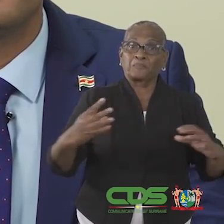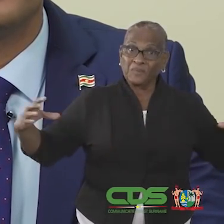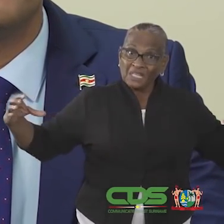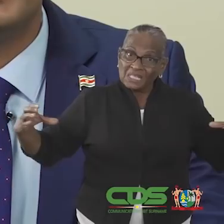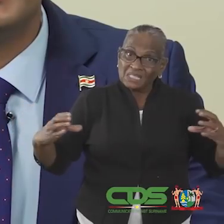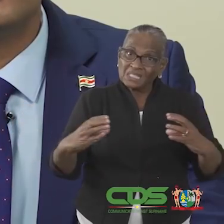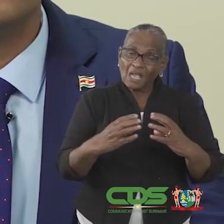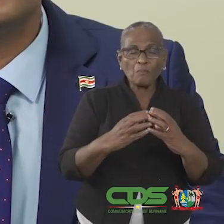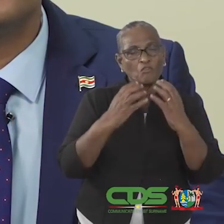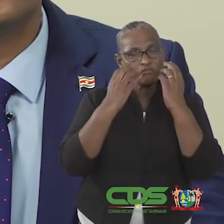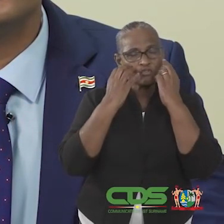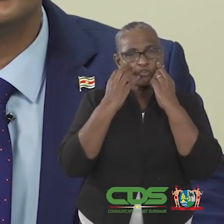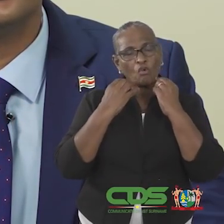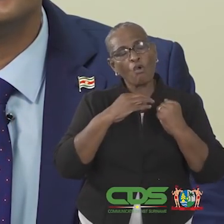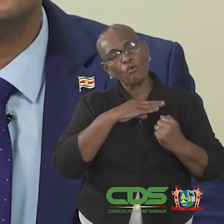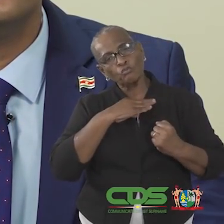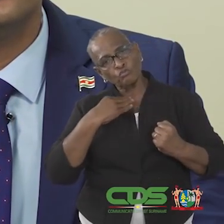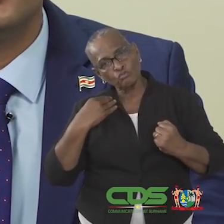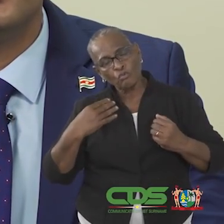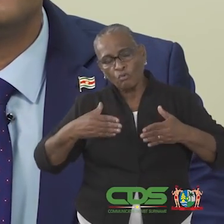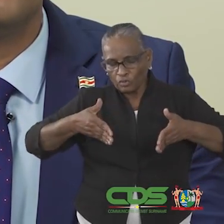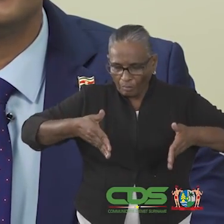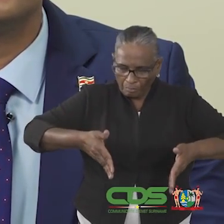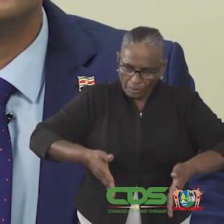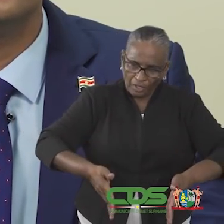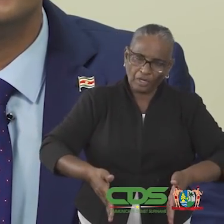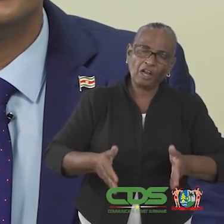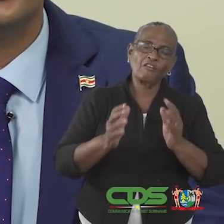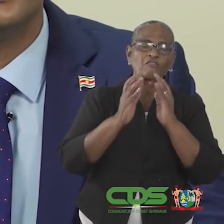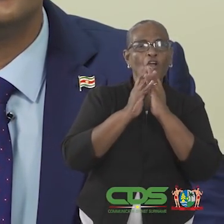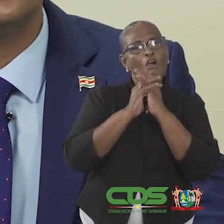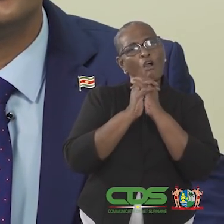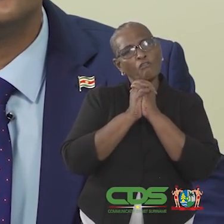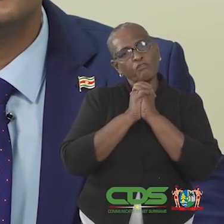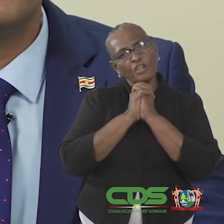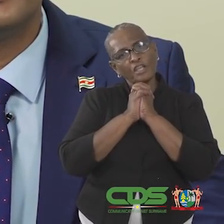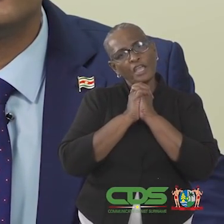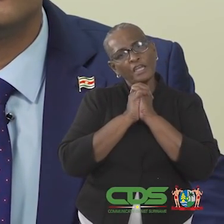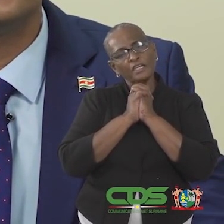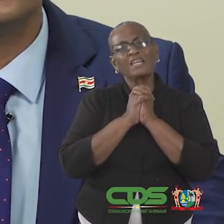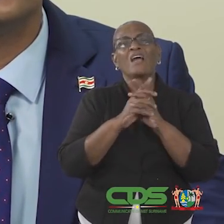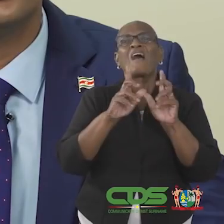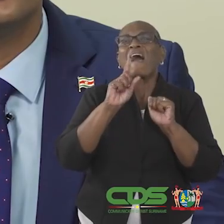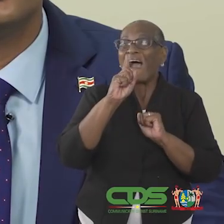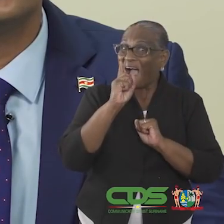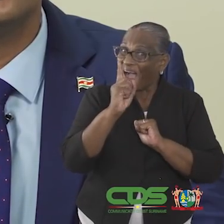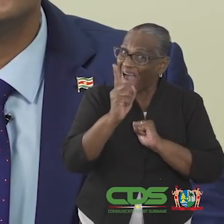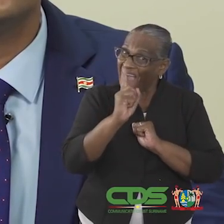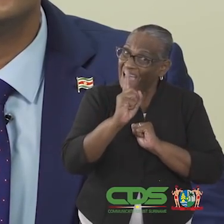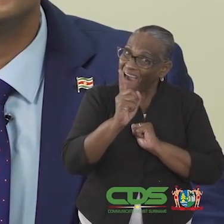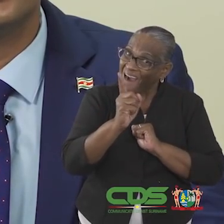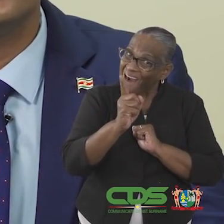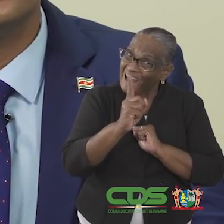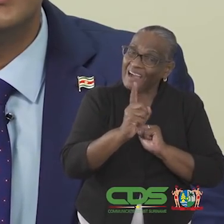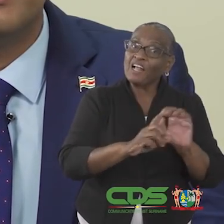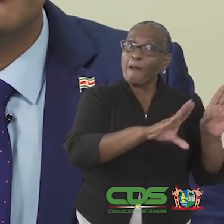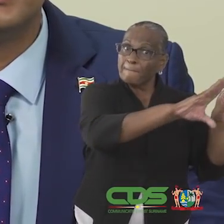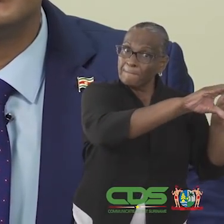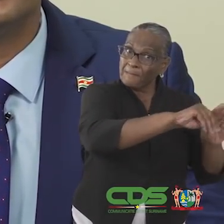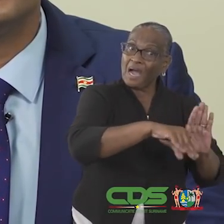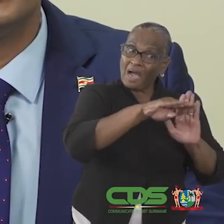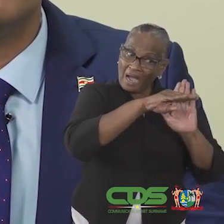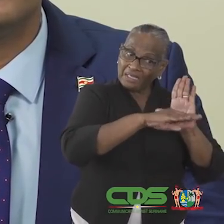Bijeenkomsten voor rouwzittingen, uitvaart en religieuze bijeenkomsten zijn uitsluitend toegestaan